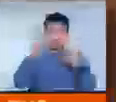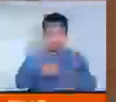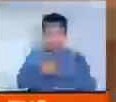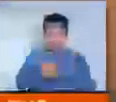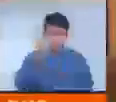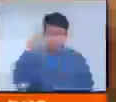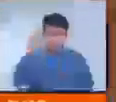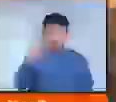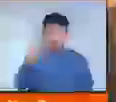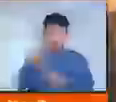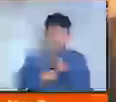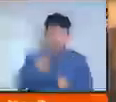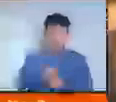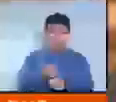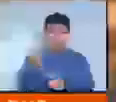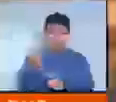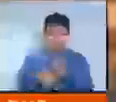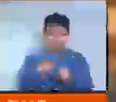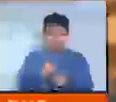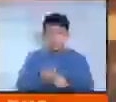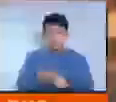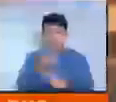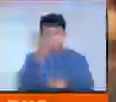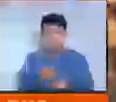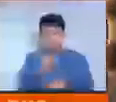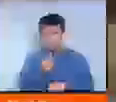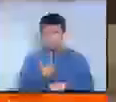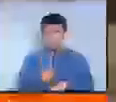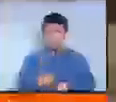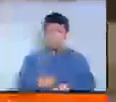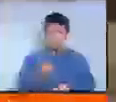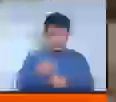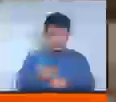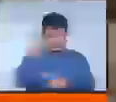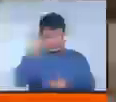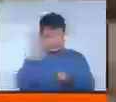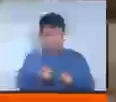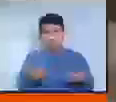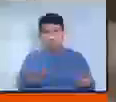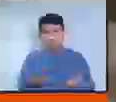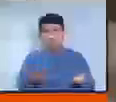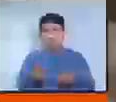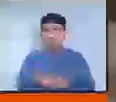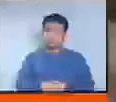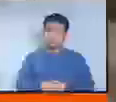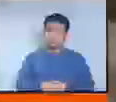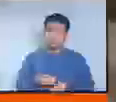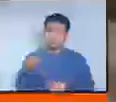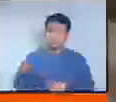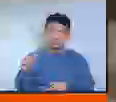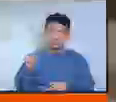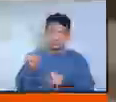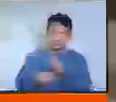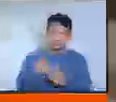na 10 taon na, na 3 araw to hindi na ako makatulog. Okay, maisip ko na nandito naman. Nag-abot naman ng